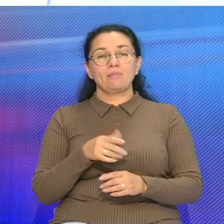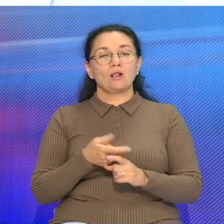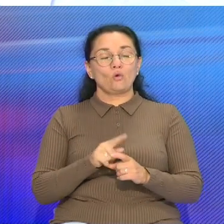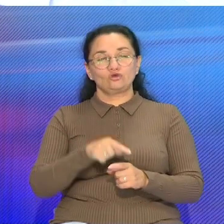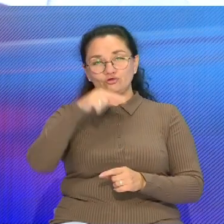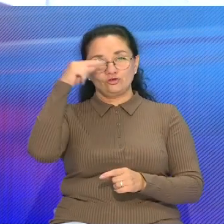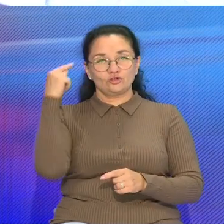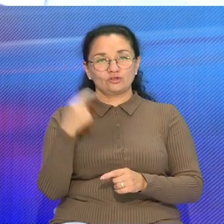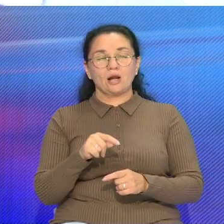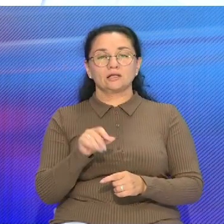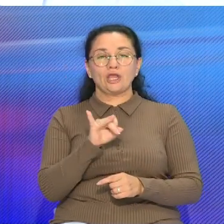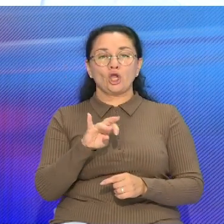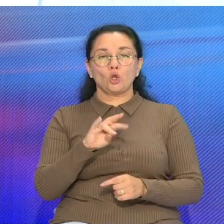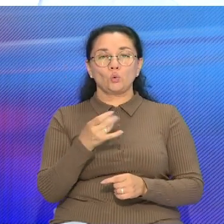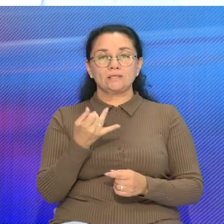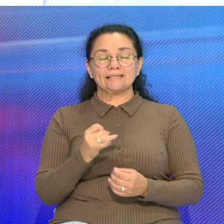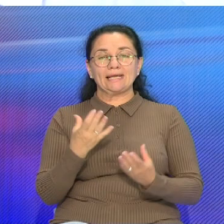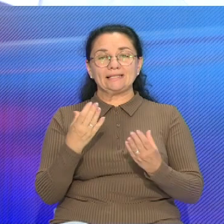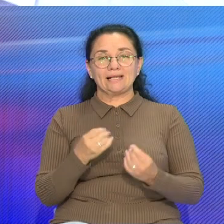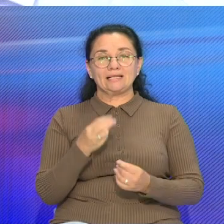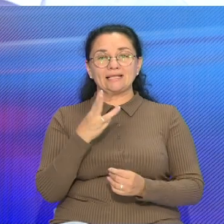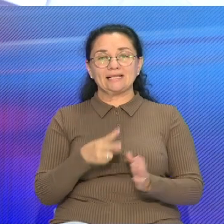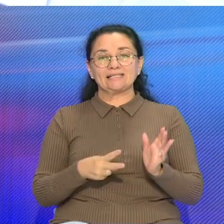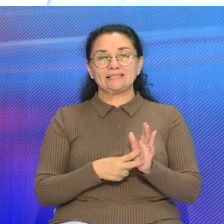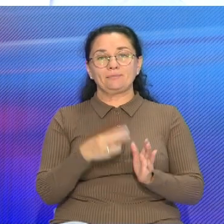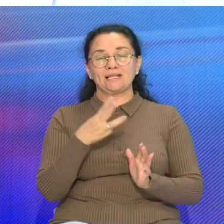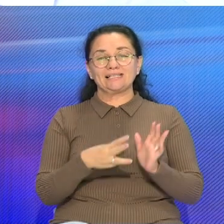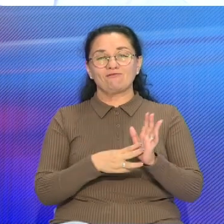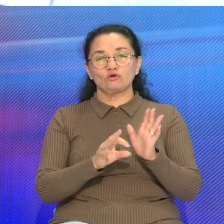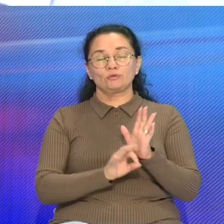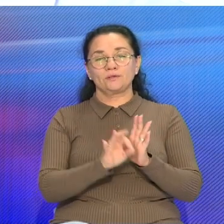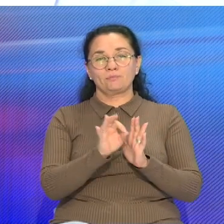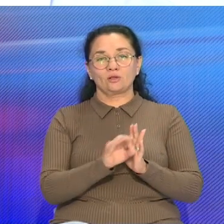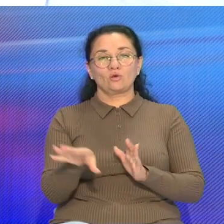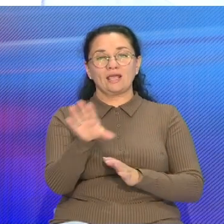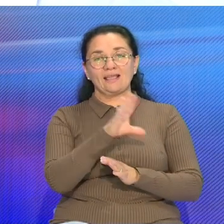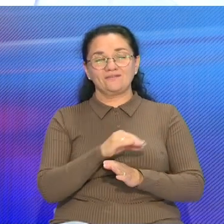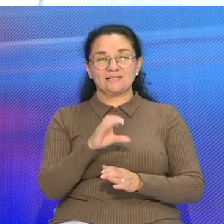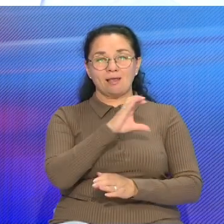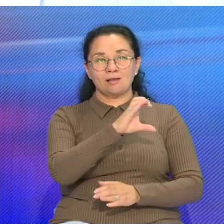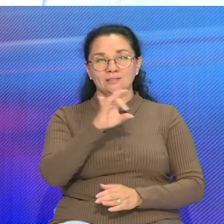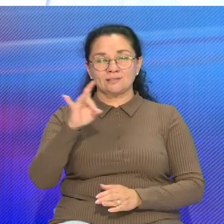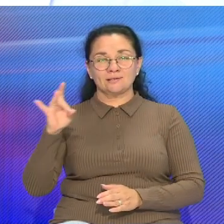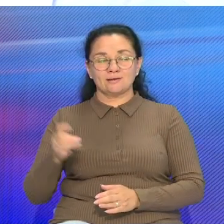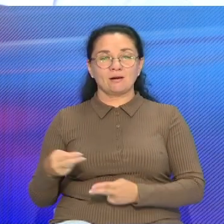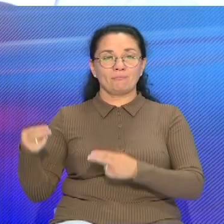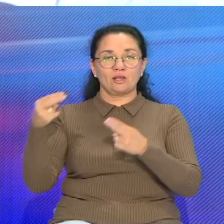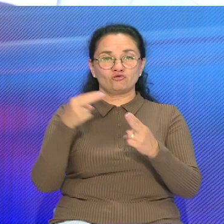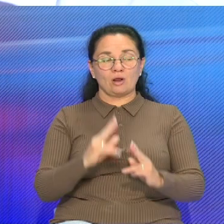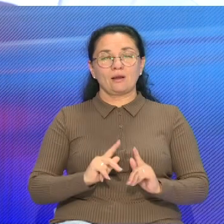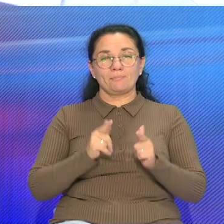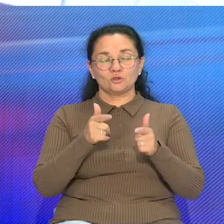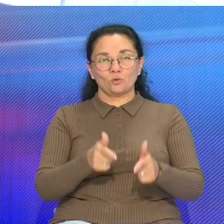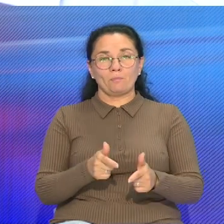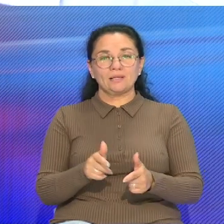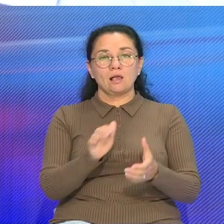день. Температура так 37-38. И вот ребята со всей страны прибывают тогда, со всего огромного Советского